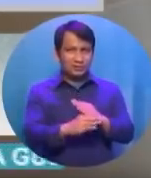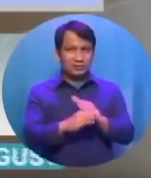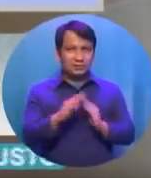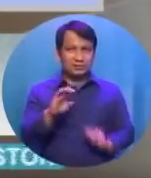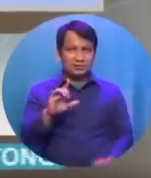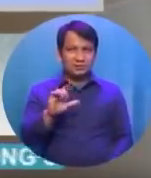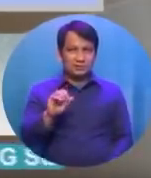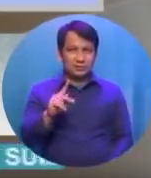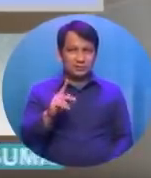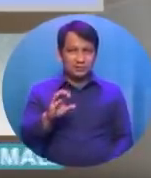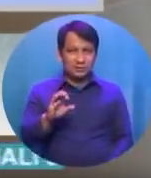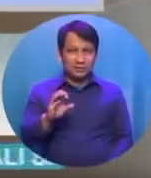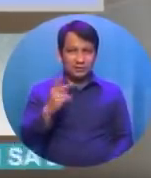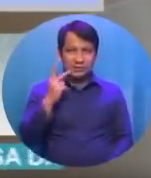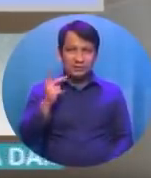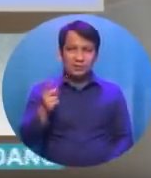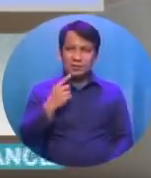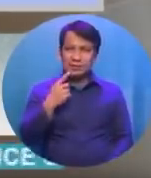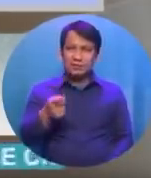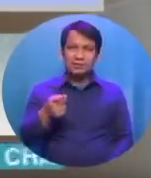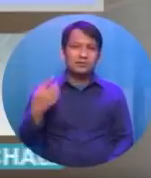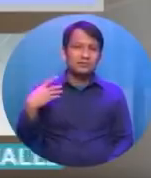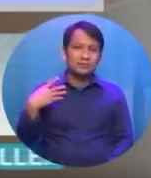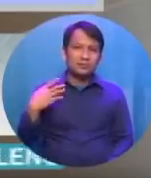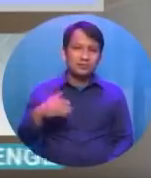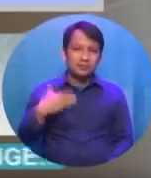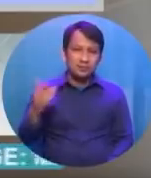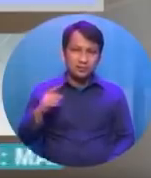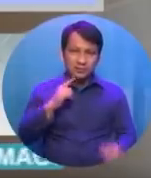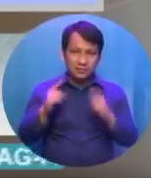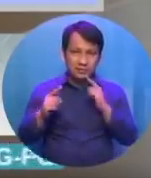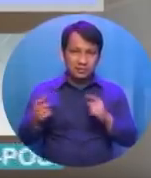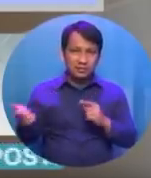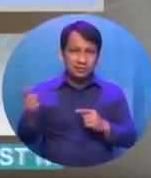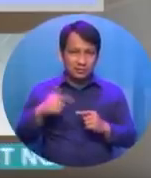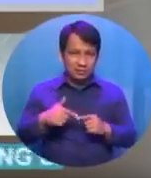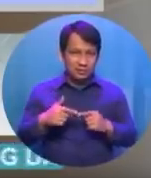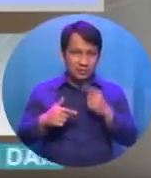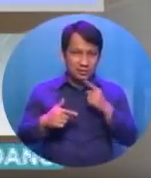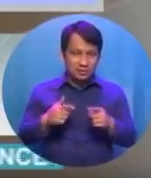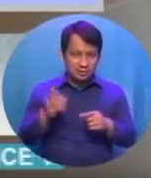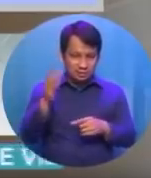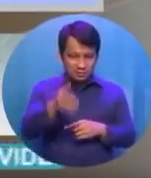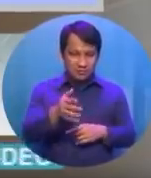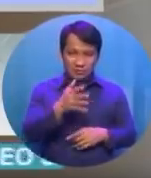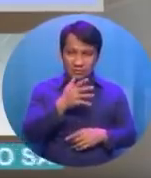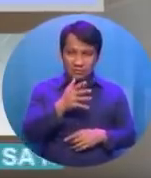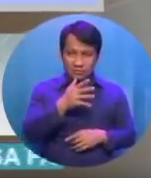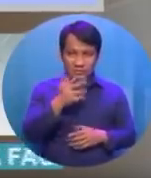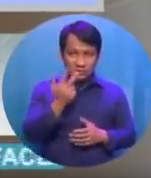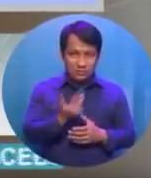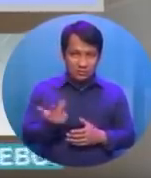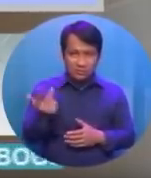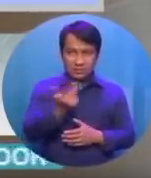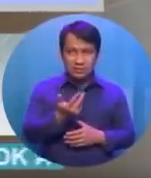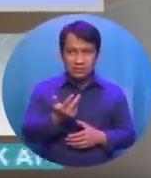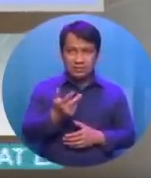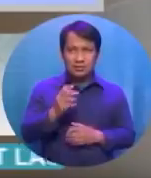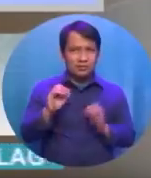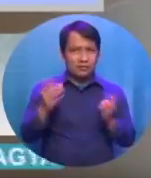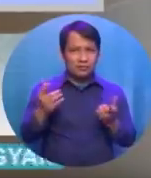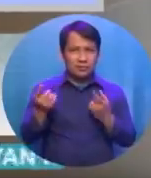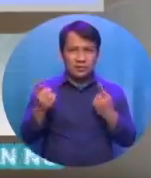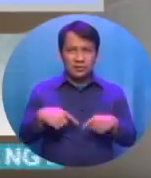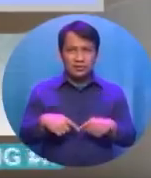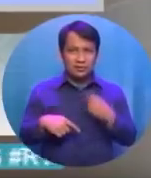O, hindi ka man lang gumawa ng paraan para sabihin, sige, mag-usap tayo, kausapin natin si mama mo, tatlo tayo mag-usap na masinsinan. Ba't walang